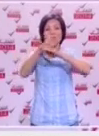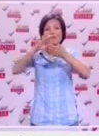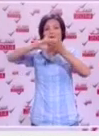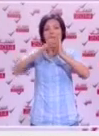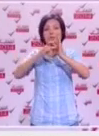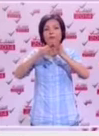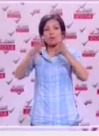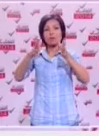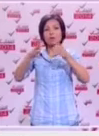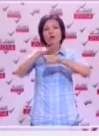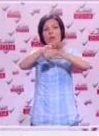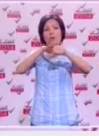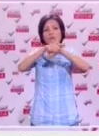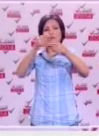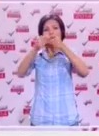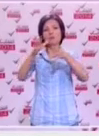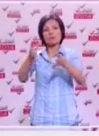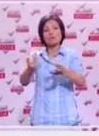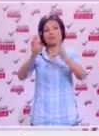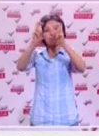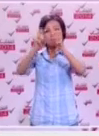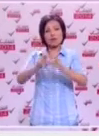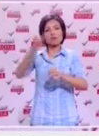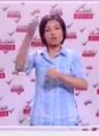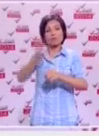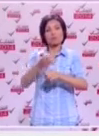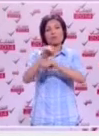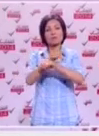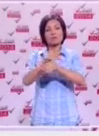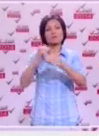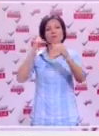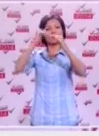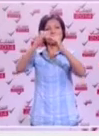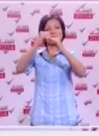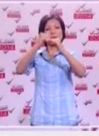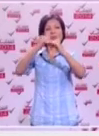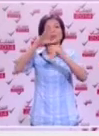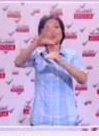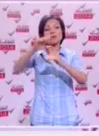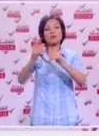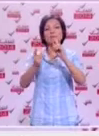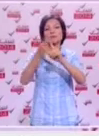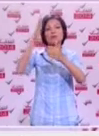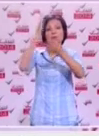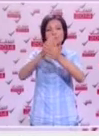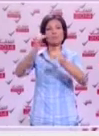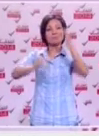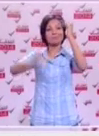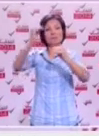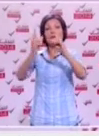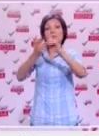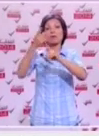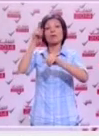تتماشى الخصوصيتها تمتص نسبه هامه من البطاله وتحقق التوازن بين الجهات وخاصه الجهات الداخليه لعانت